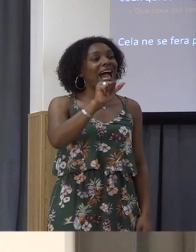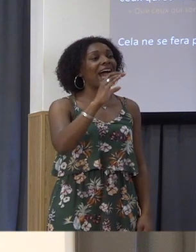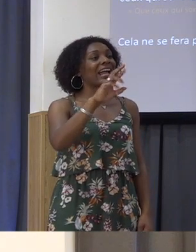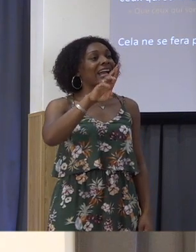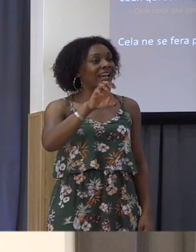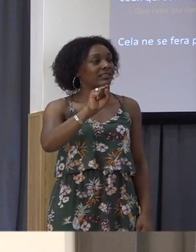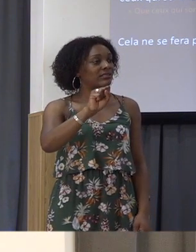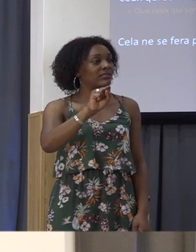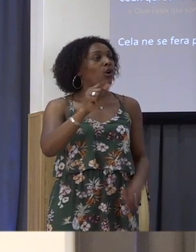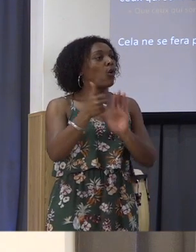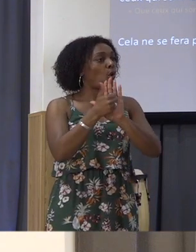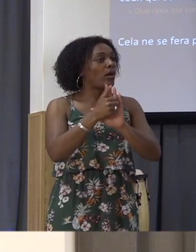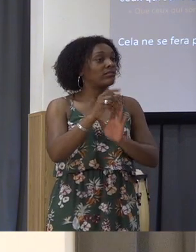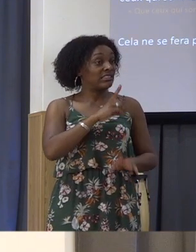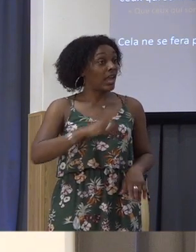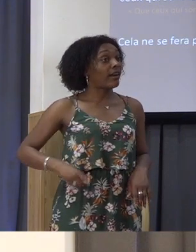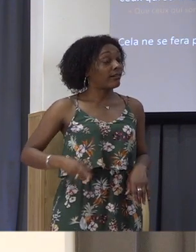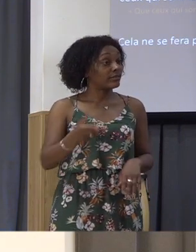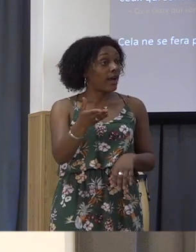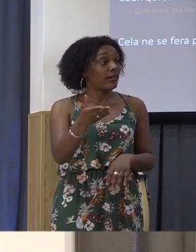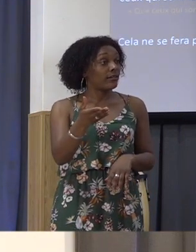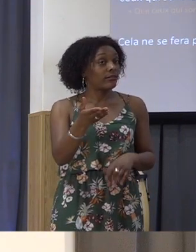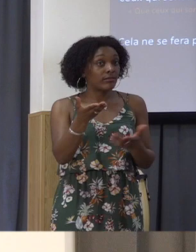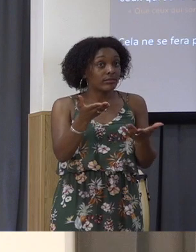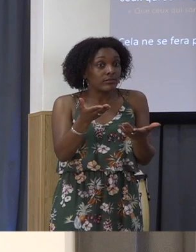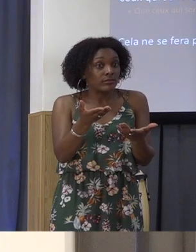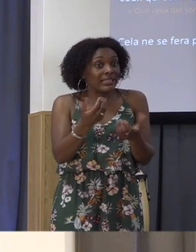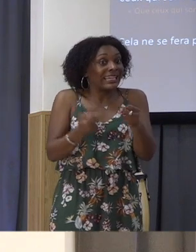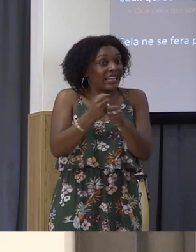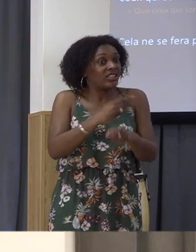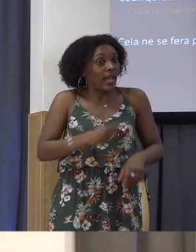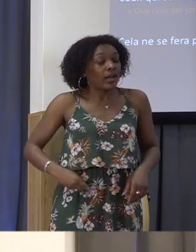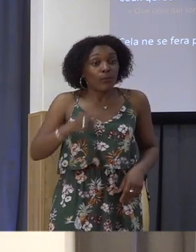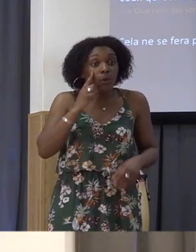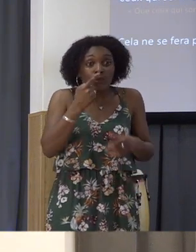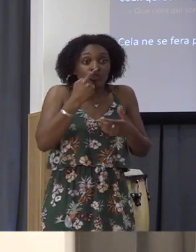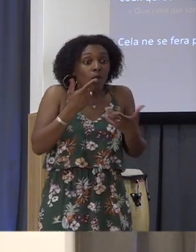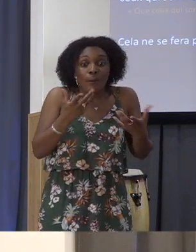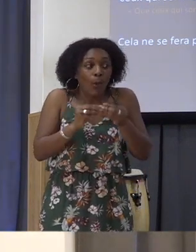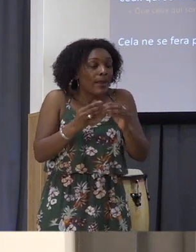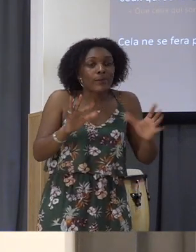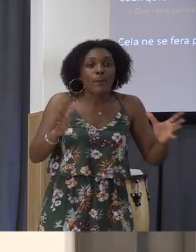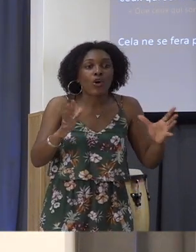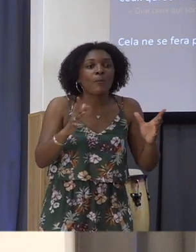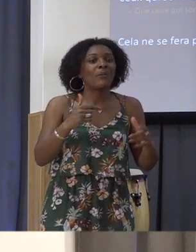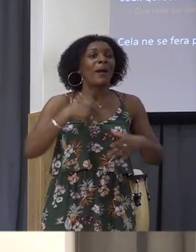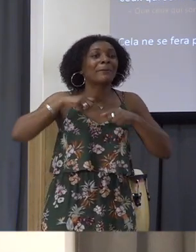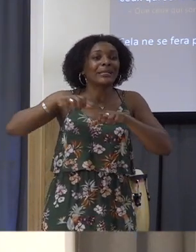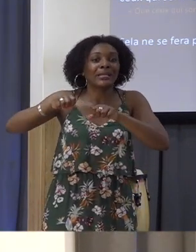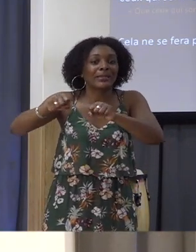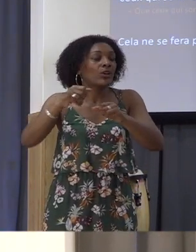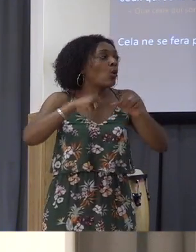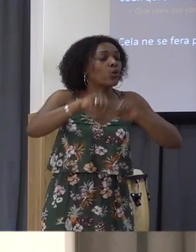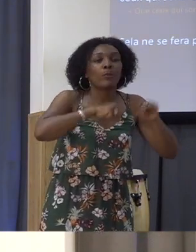laissé les diacres. Les diacres sont nés parce qu'on a constaté qu'il y avait un problème pratique, concret,